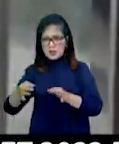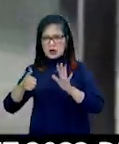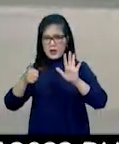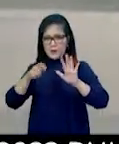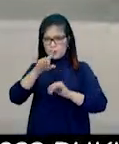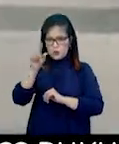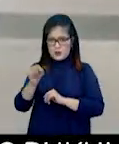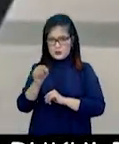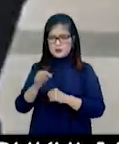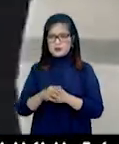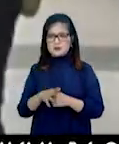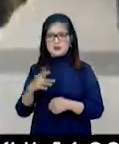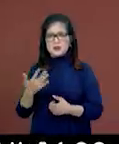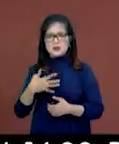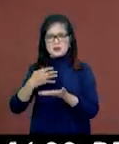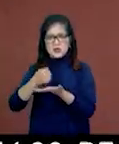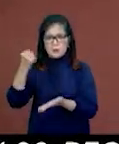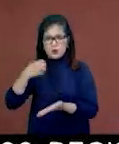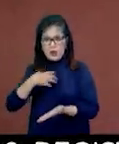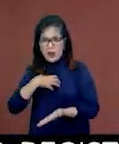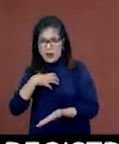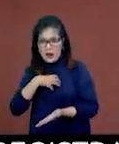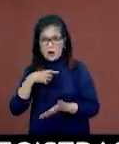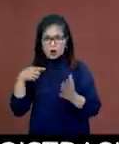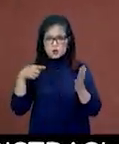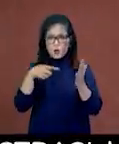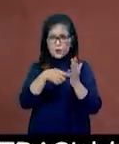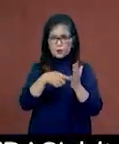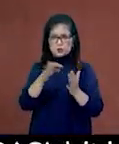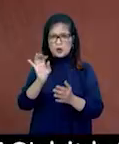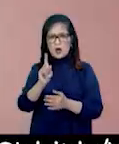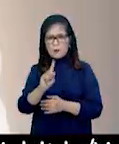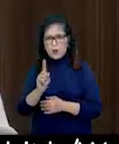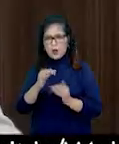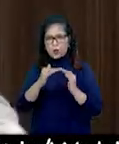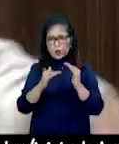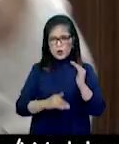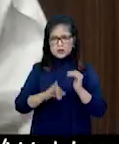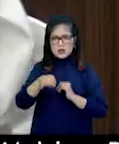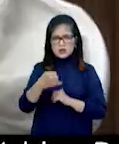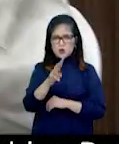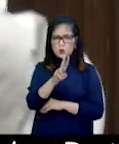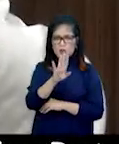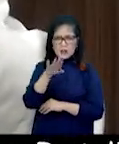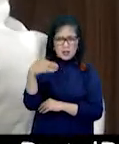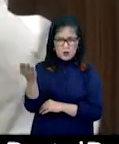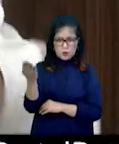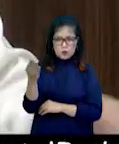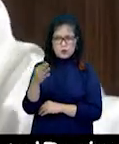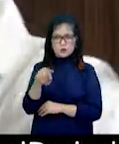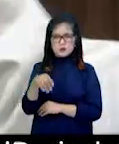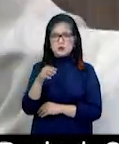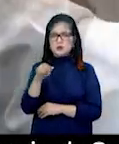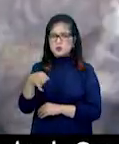Pencabutan hak untuk dipilih dalam jabatan publik selama 3 tahun dikurangi menjadi 2 tahun. Juru bicara Mahkamah Agung Andi Samsan